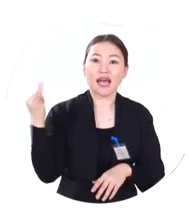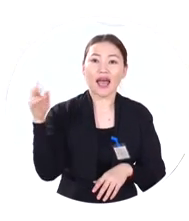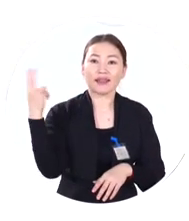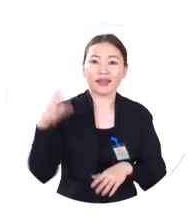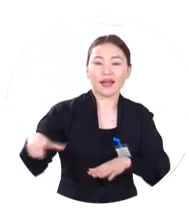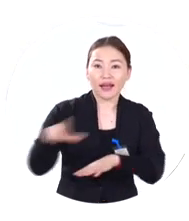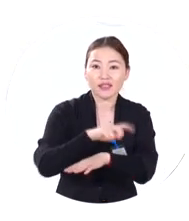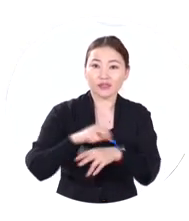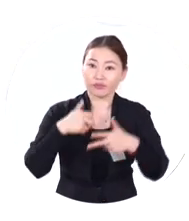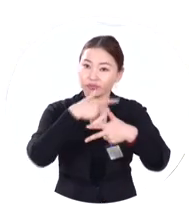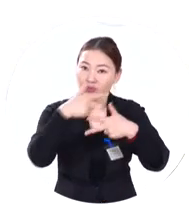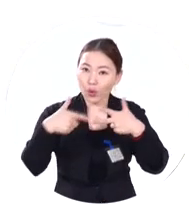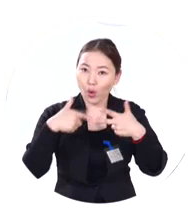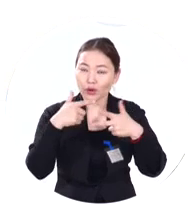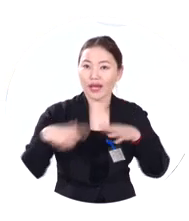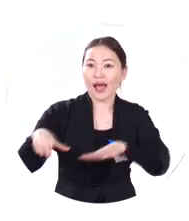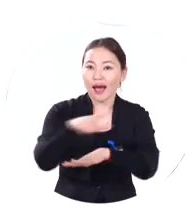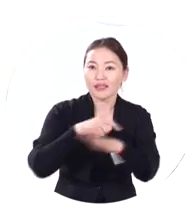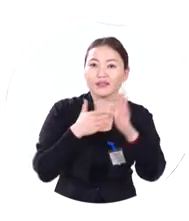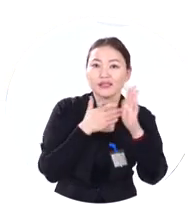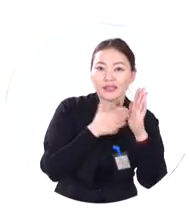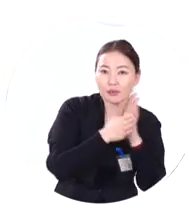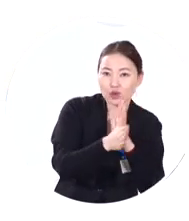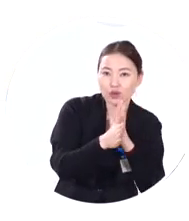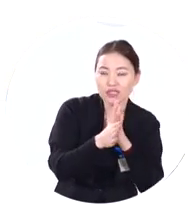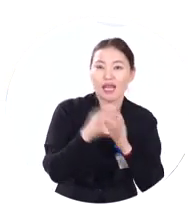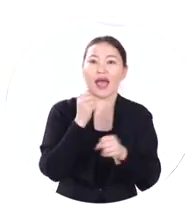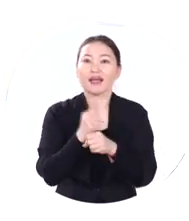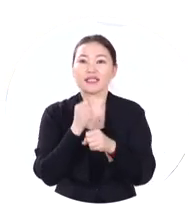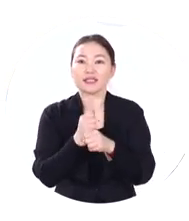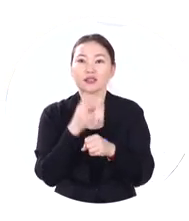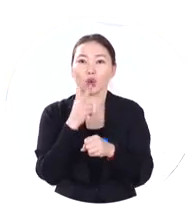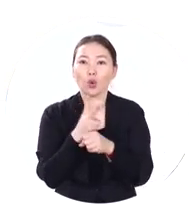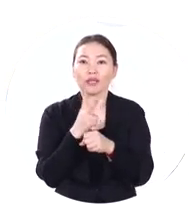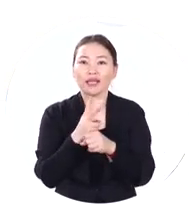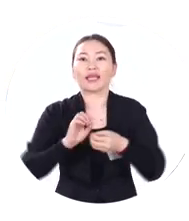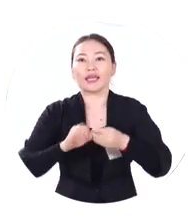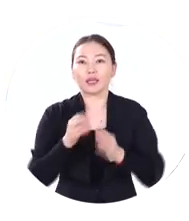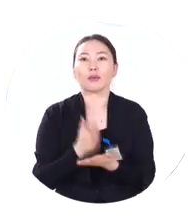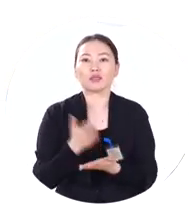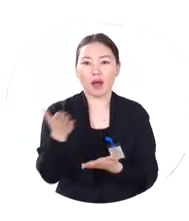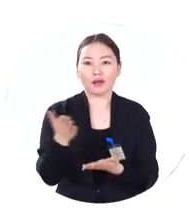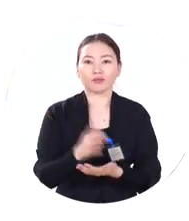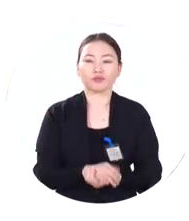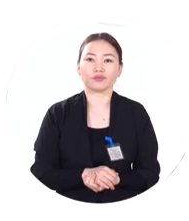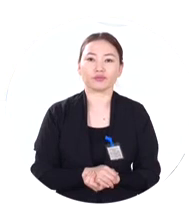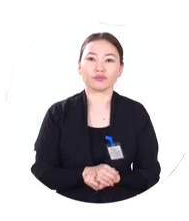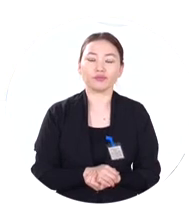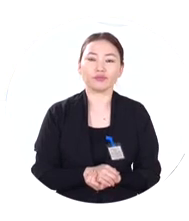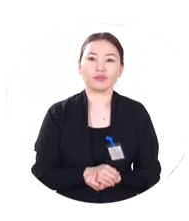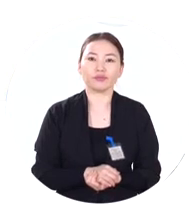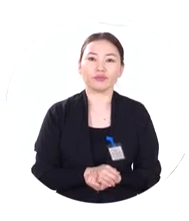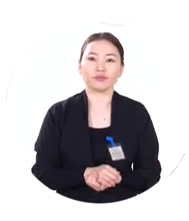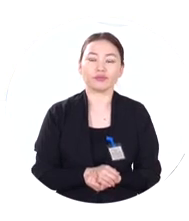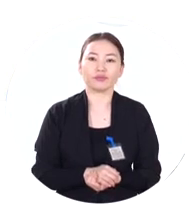гурван сайдын газар маань өөрийн гэсэн тамгатай. За энэ тамга дороо альва асуудлыг